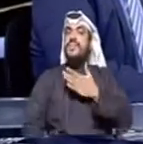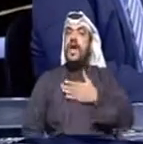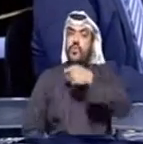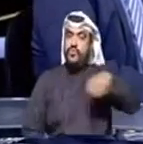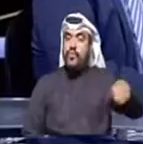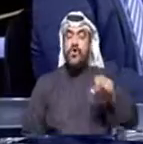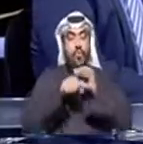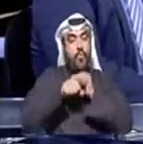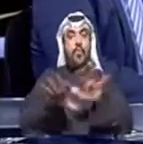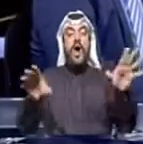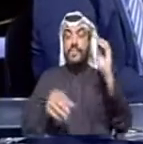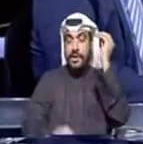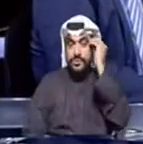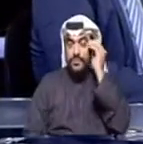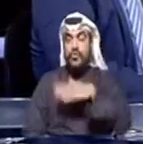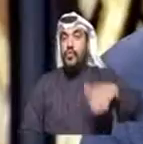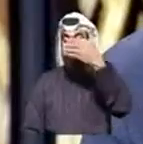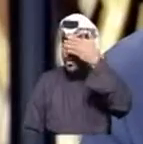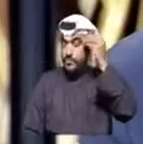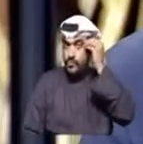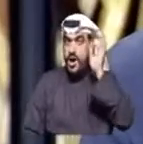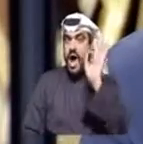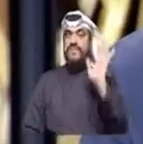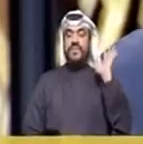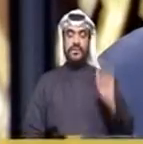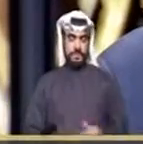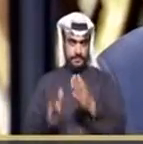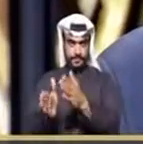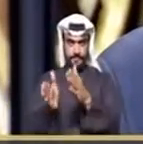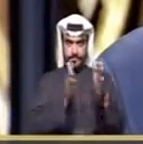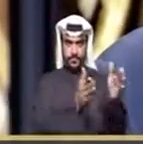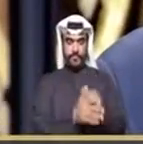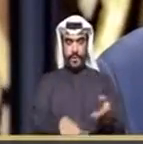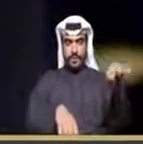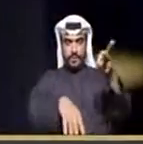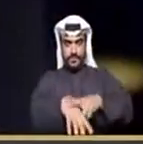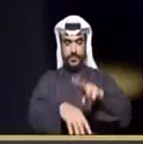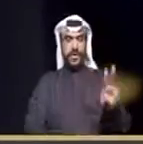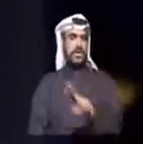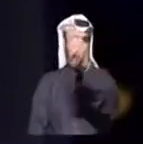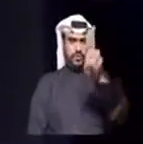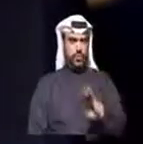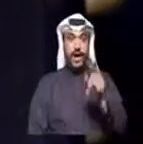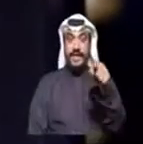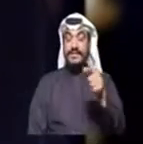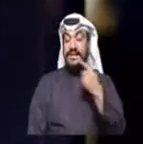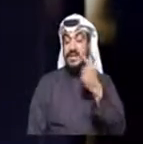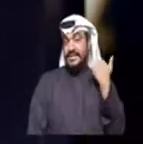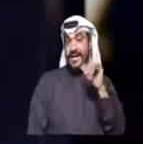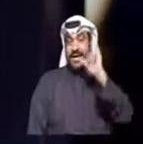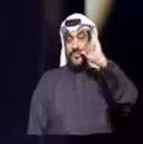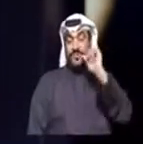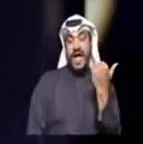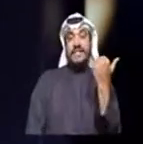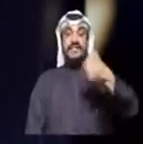دور مباشر في حشد هذه الموارد. نعم. ذكرت أستاذ سعيد حرسي بأن هناك 60% فقط من الدول